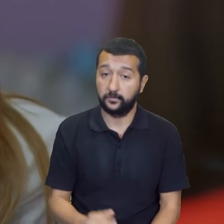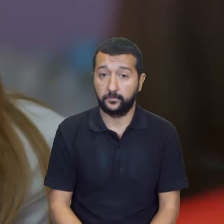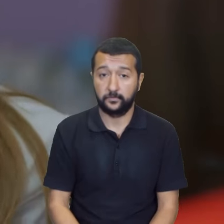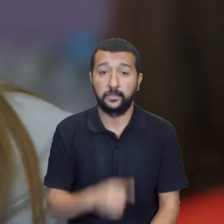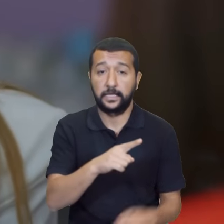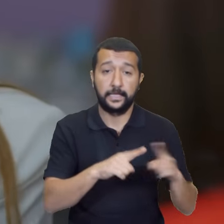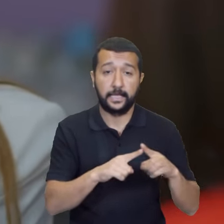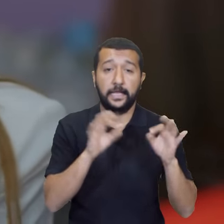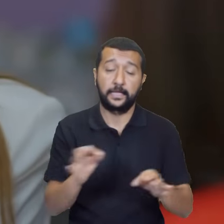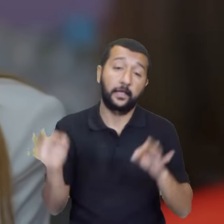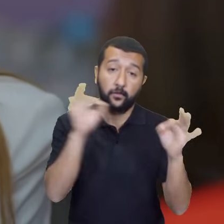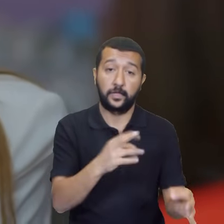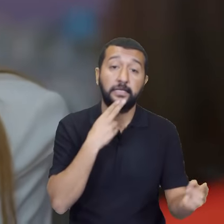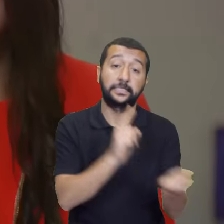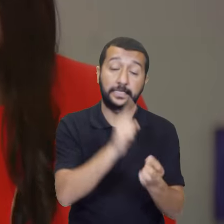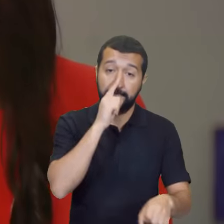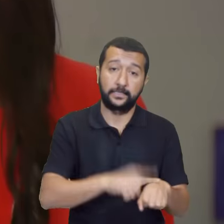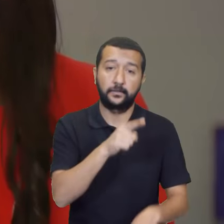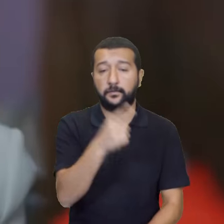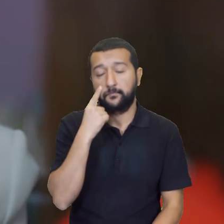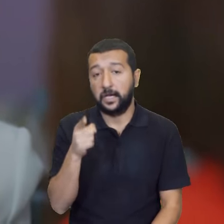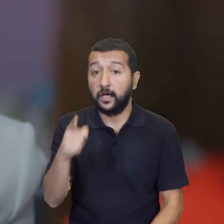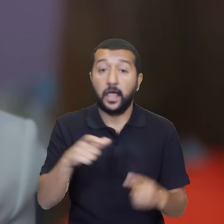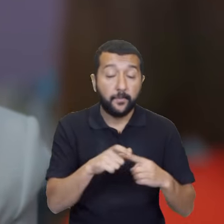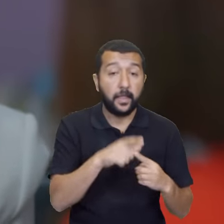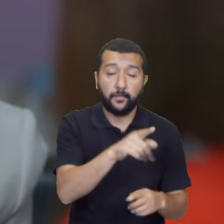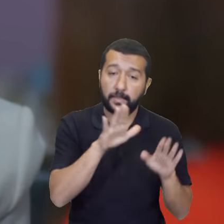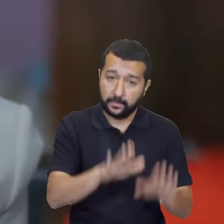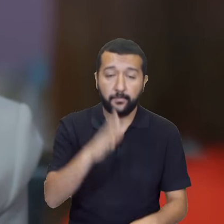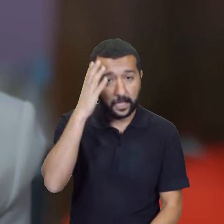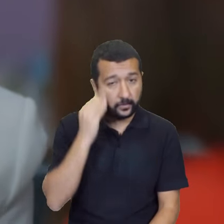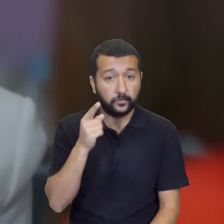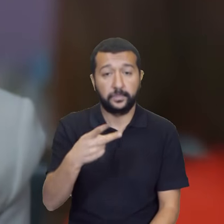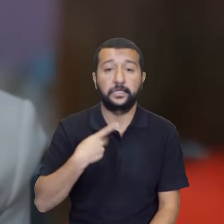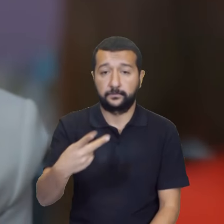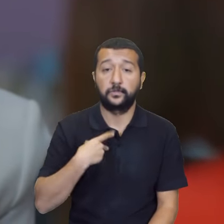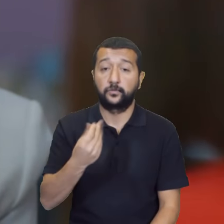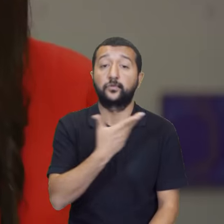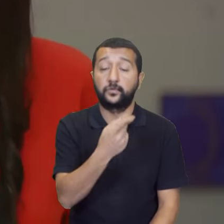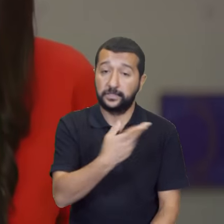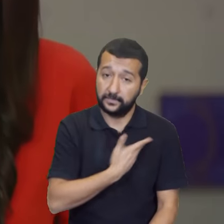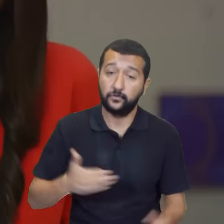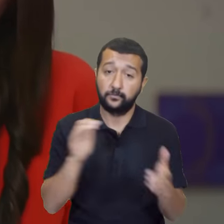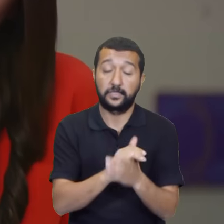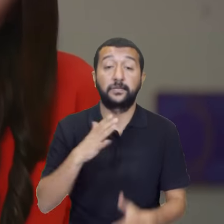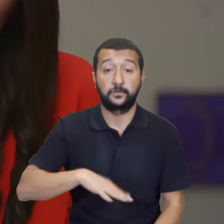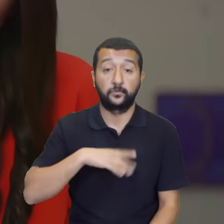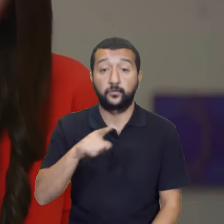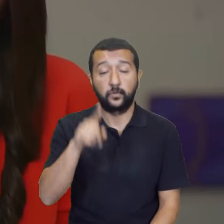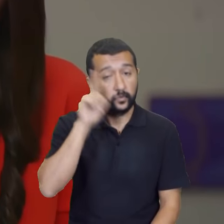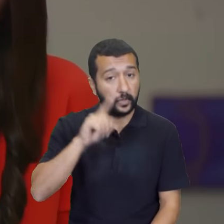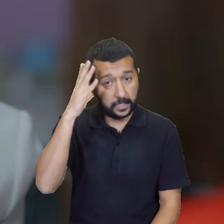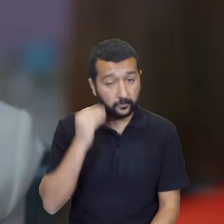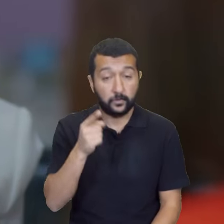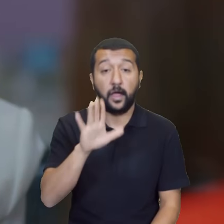mi? Tarık yine döner, o kıza inanır. Itır. Emel, tamam anlıyorum. İkimizi de çok seviyorsun, barıştırmak istiyorsun. Onu